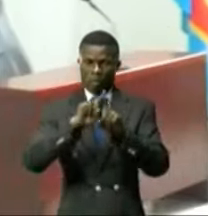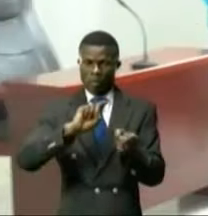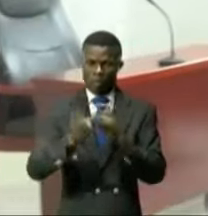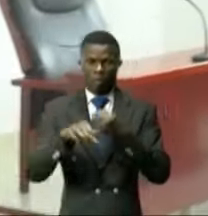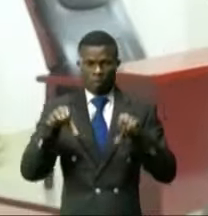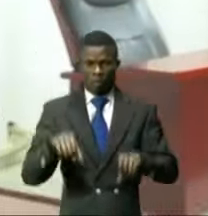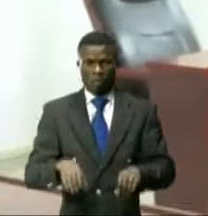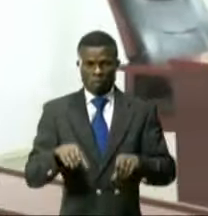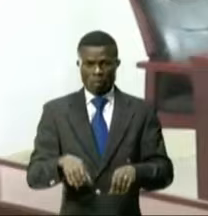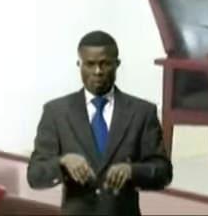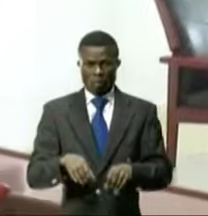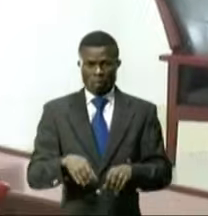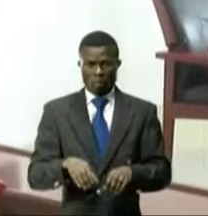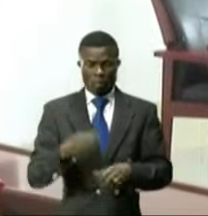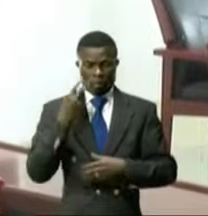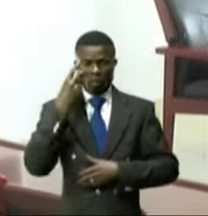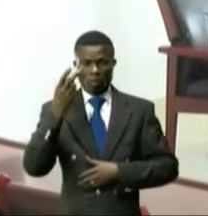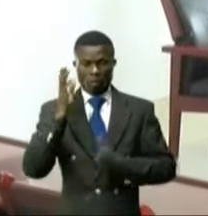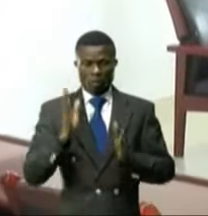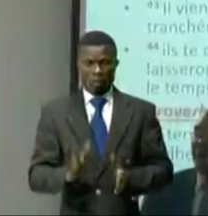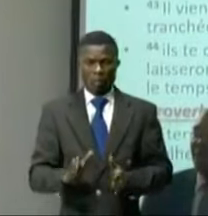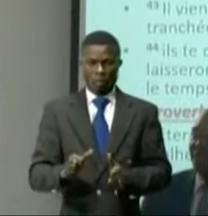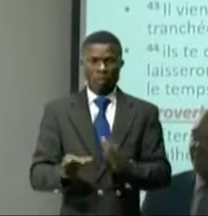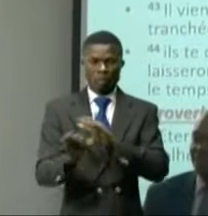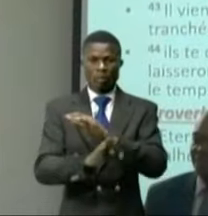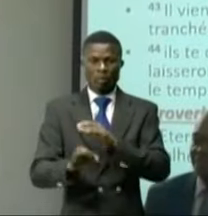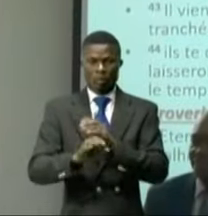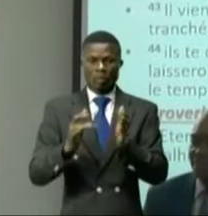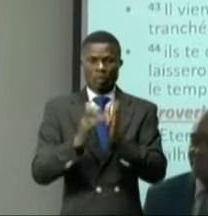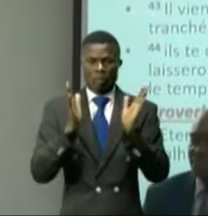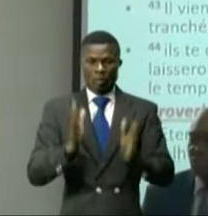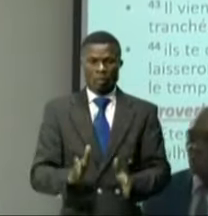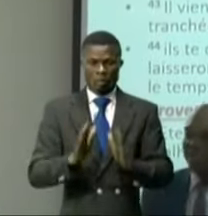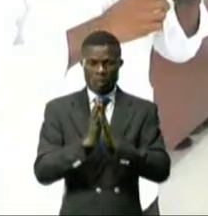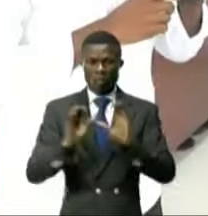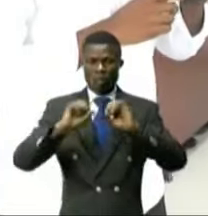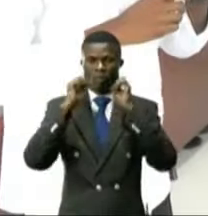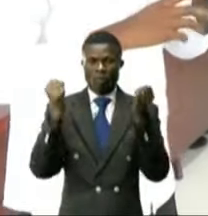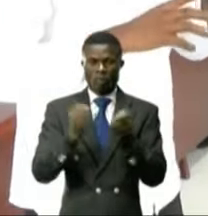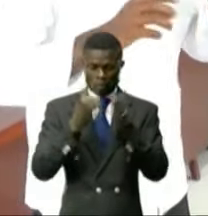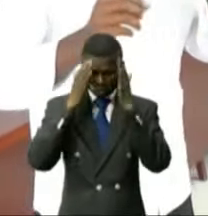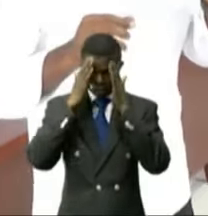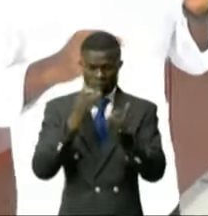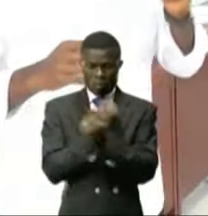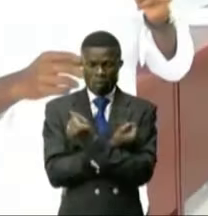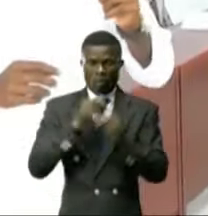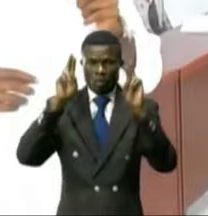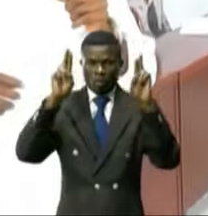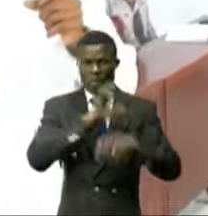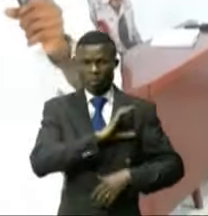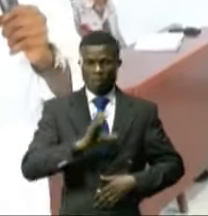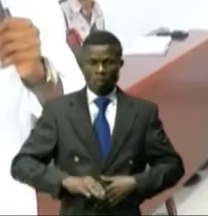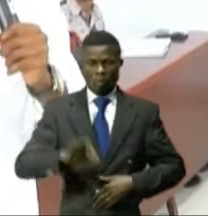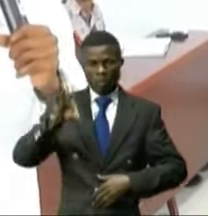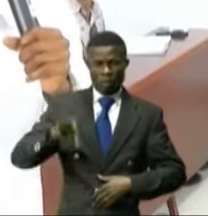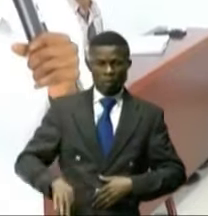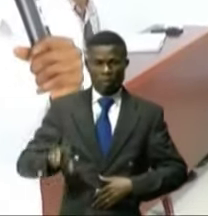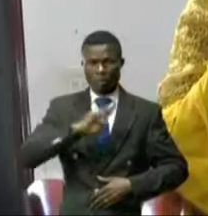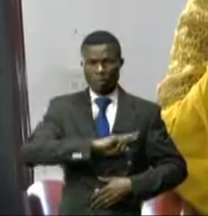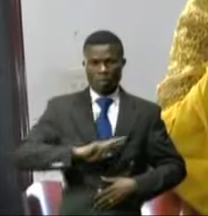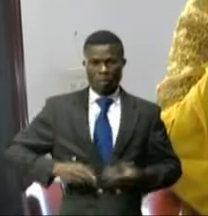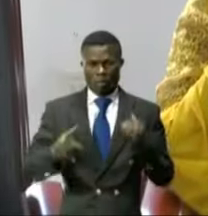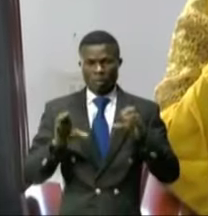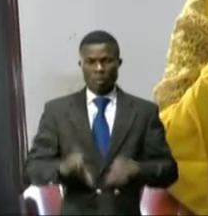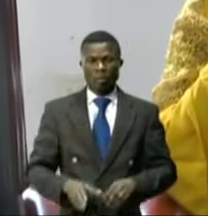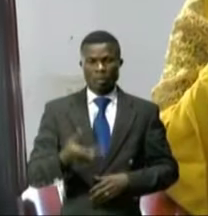Congo, selon ces visionnaires de la Fondation chrétienne d'intercession et des sociales axées sur l'amour de Jésus-Christ en faveur de la RDC,